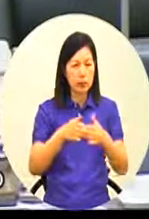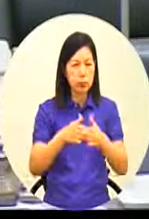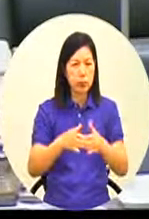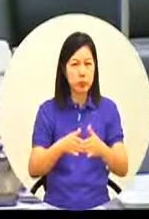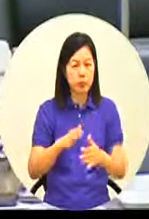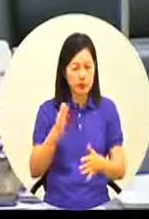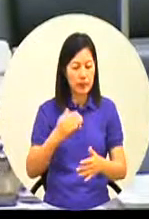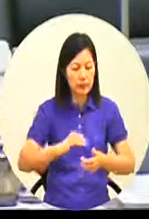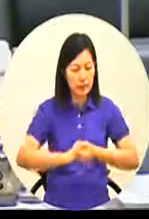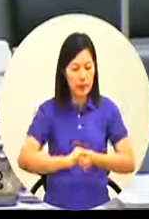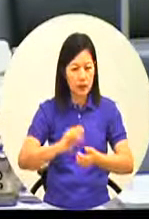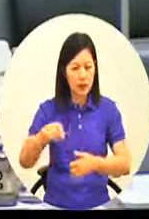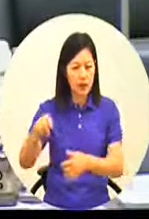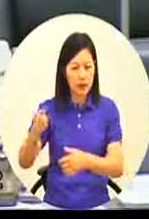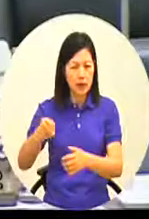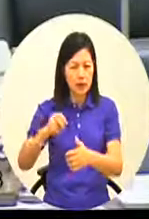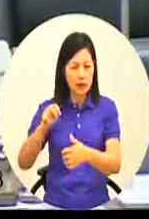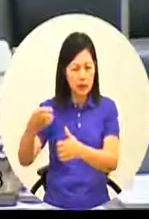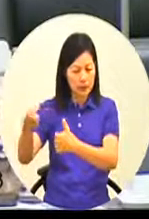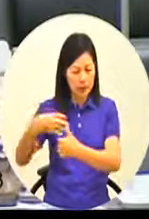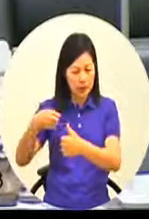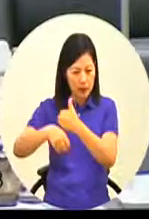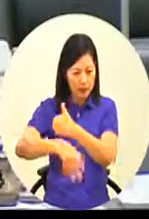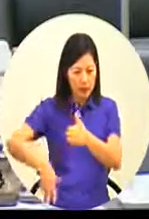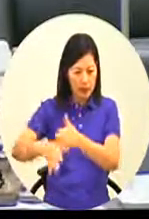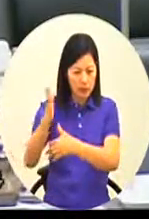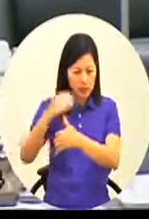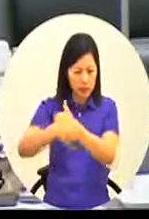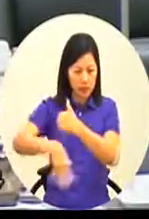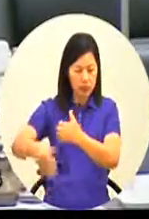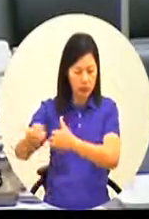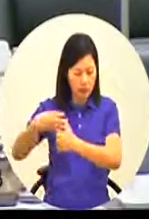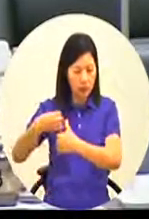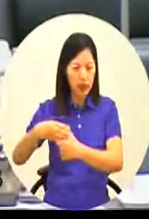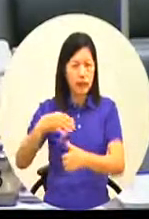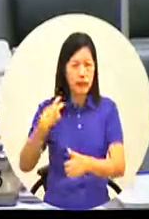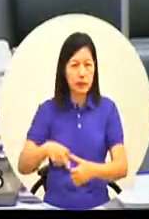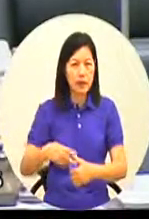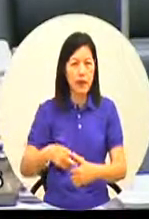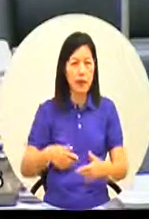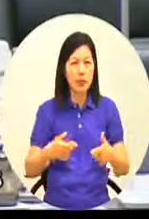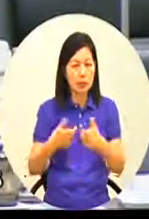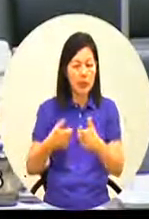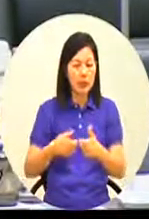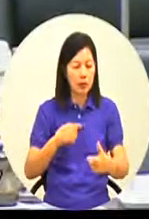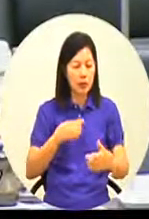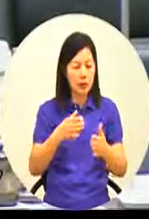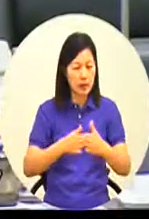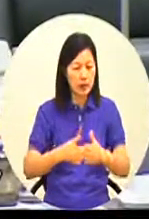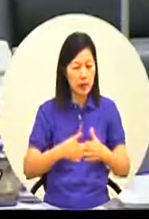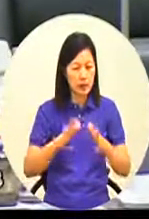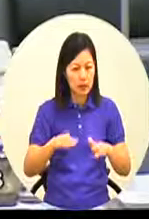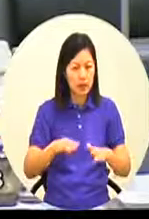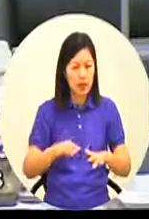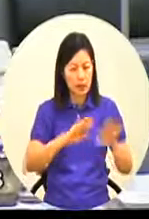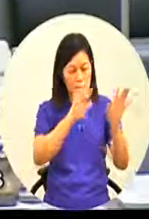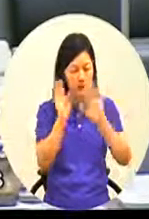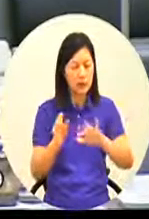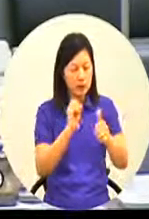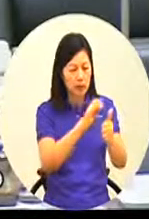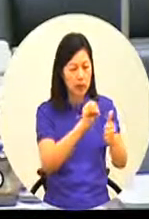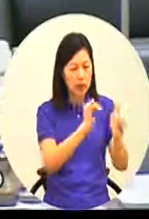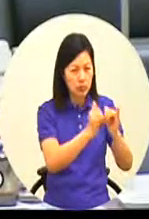但是一定要你们来告诉我们，但是我们可以把我们需要的方式，还有我们觉得现况可以告诉大家。